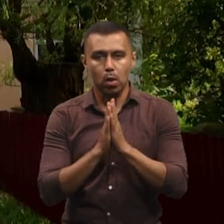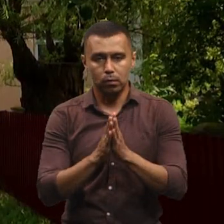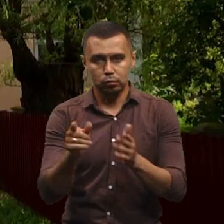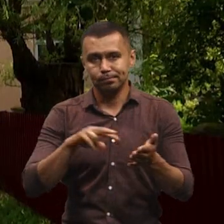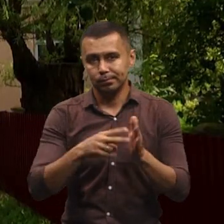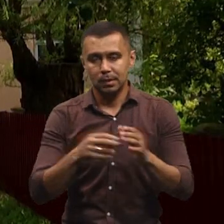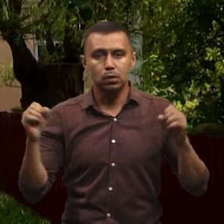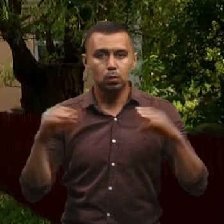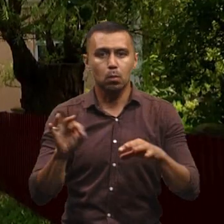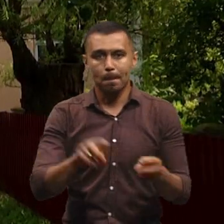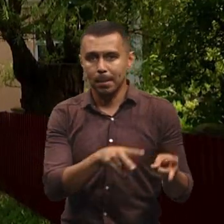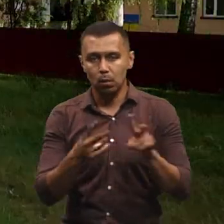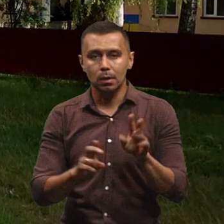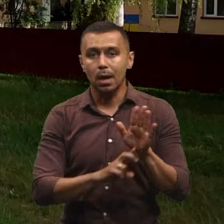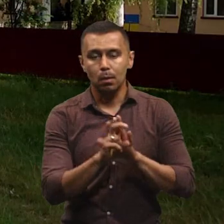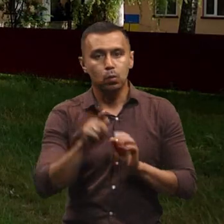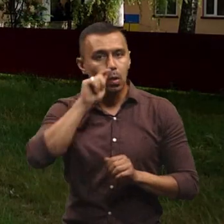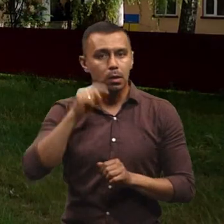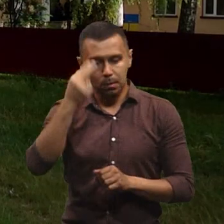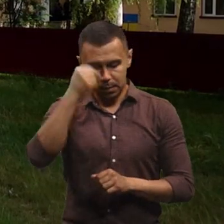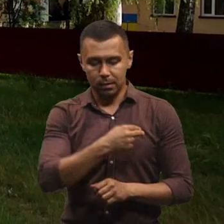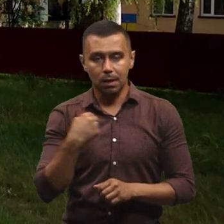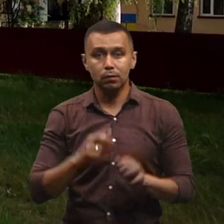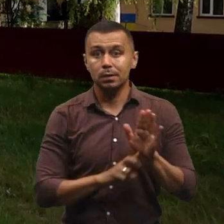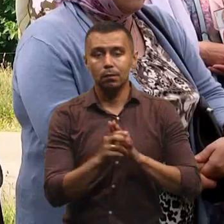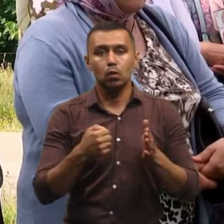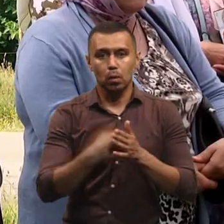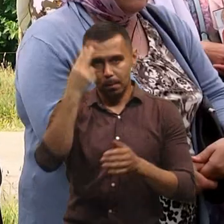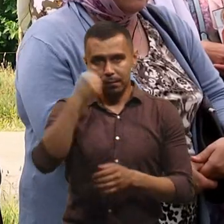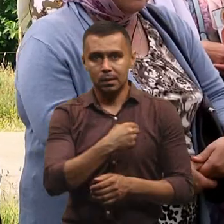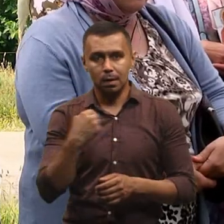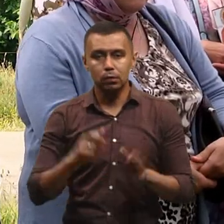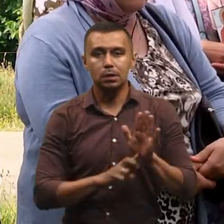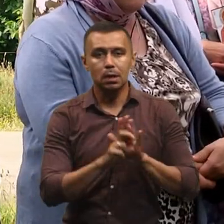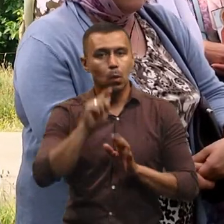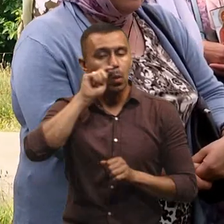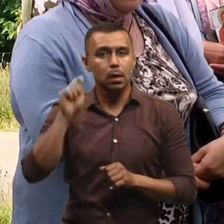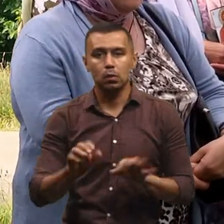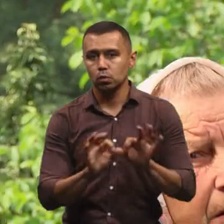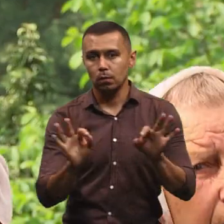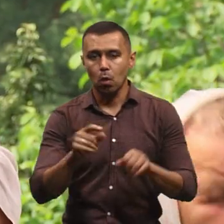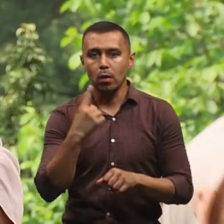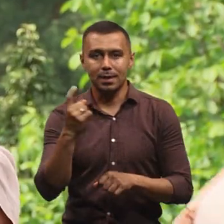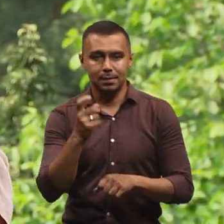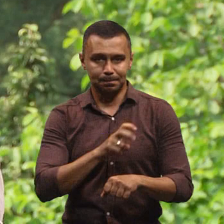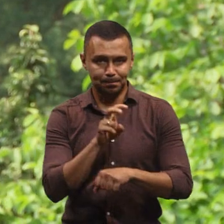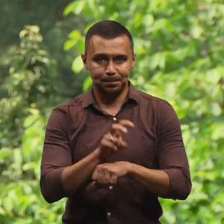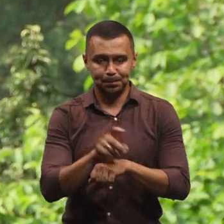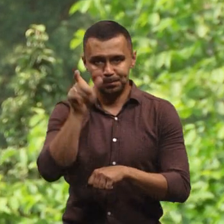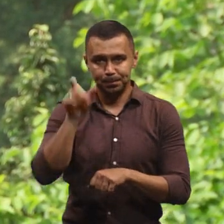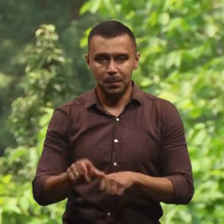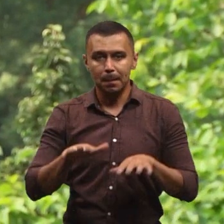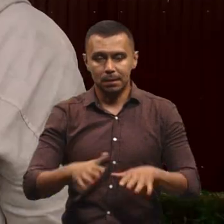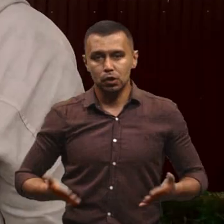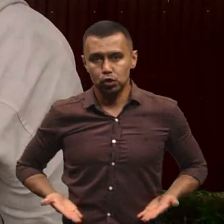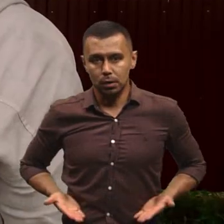заплановані збори щодо переходу храму з Української Православної Церкви до православної церкви України розповіла одна з парафіянок місцевий